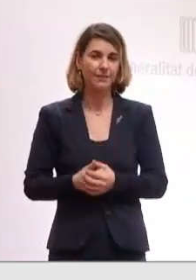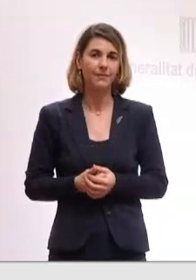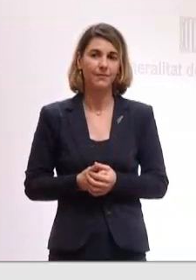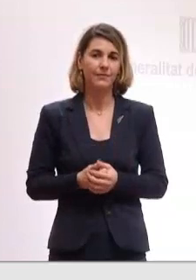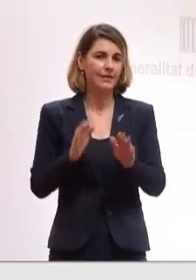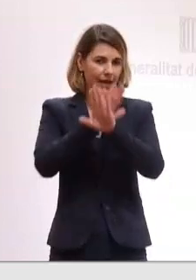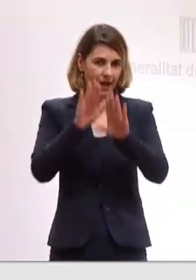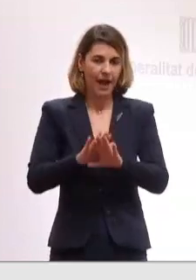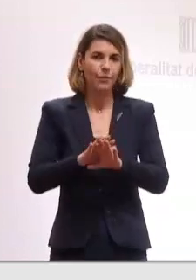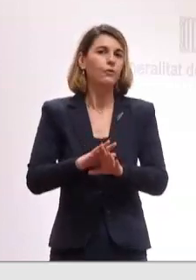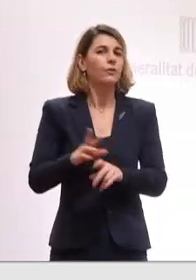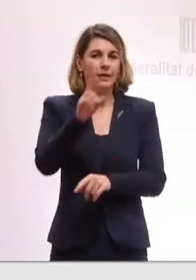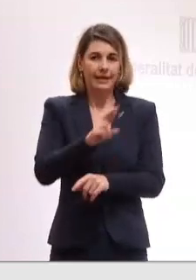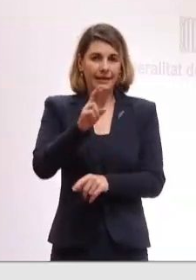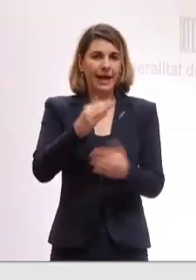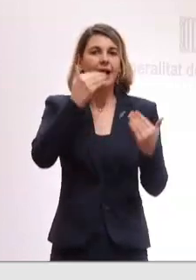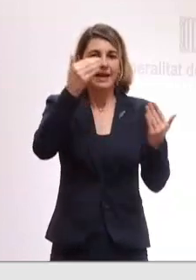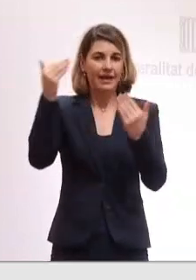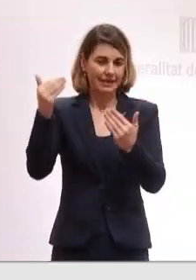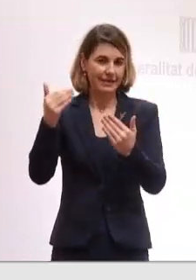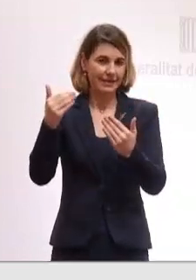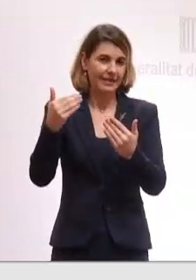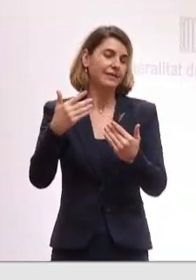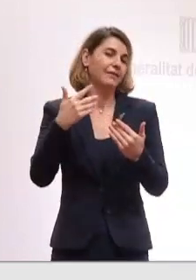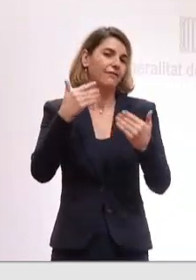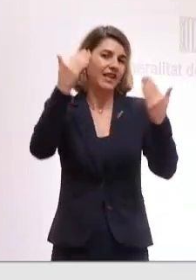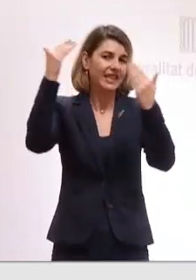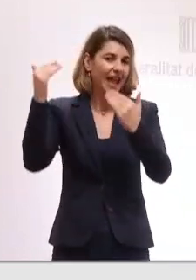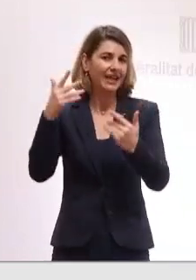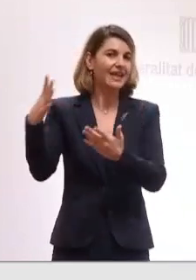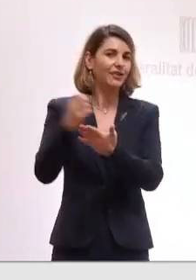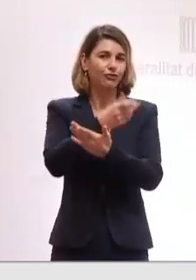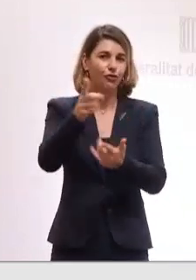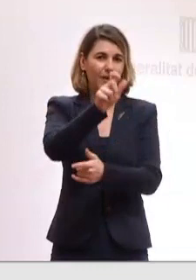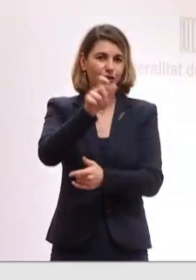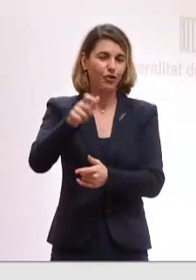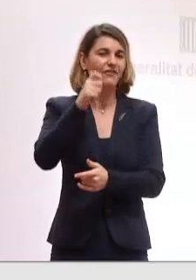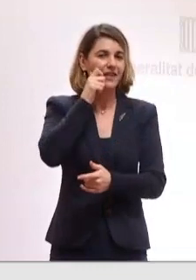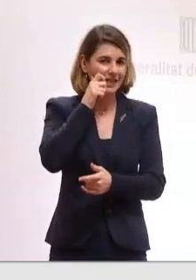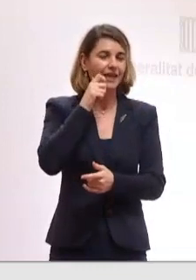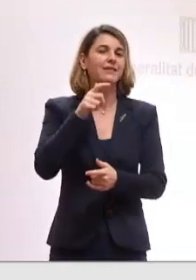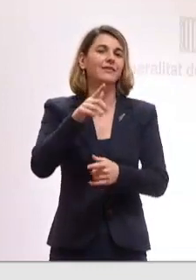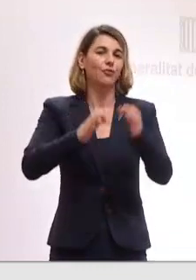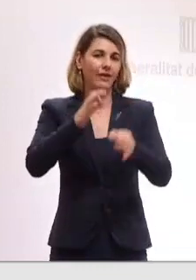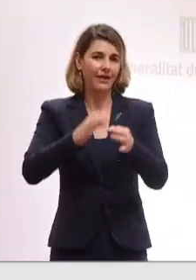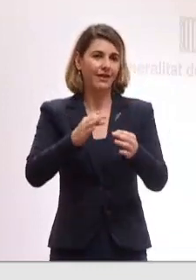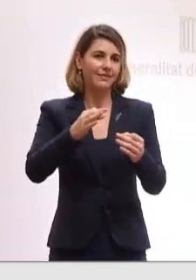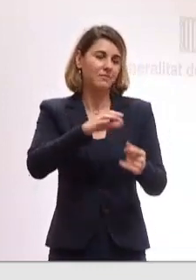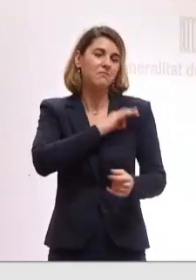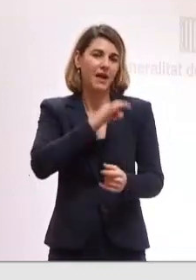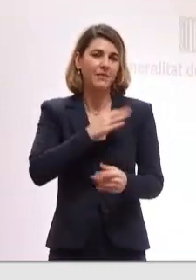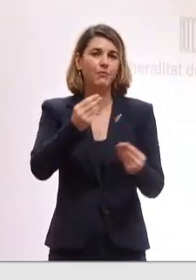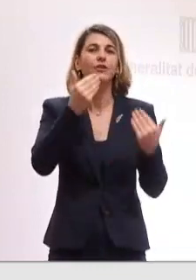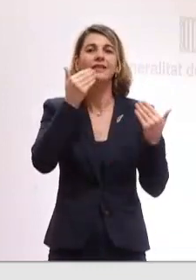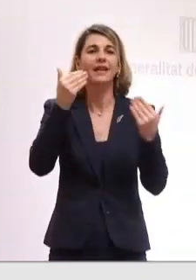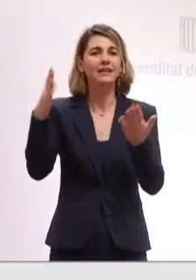ja reiterant l'agraïment i les felicitacions a totes les persones físiques i jurídiques guardonades.